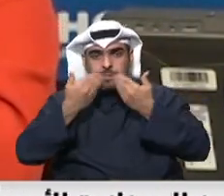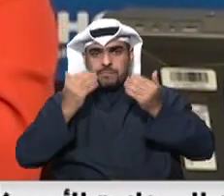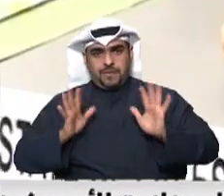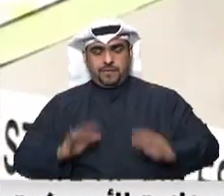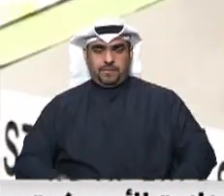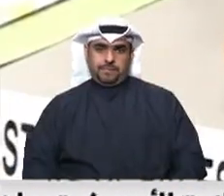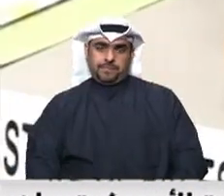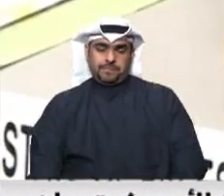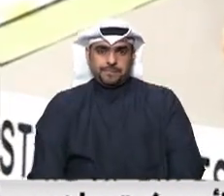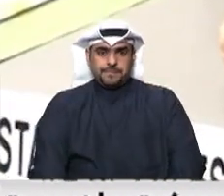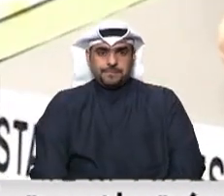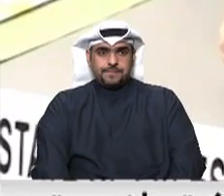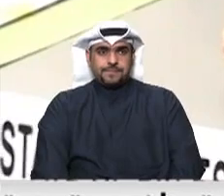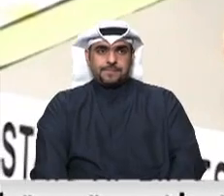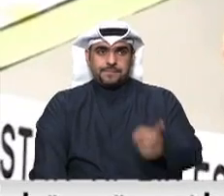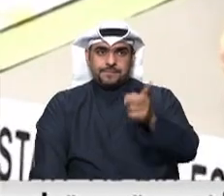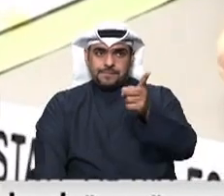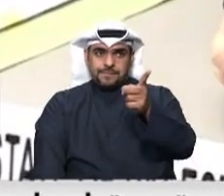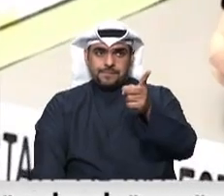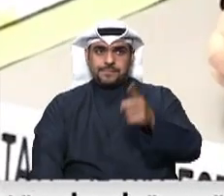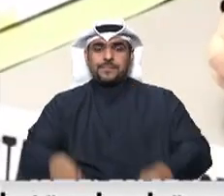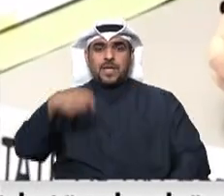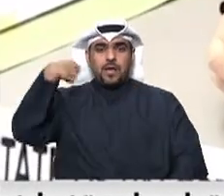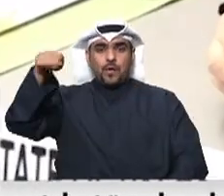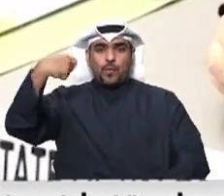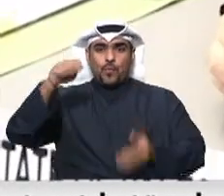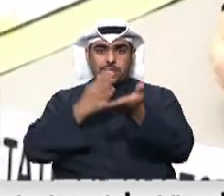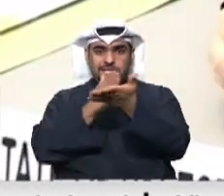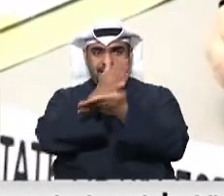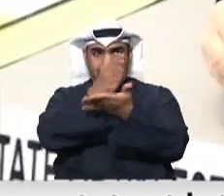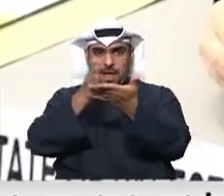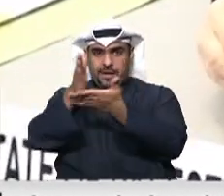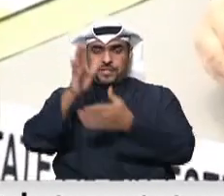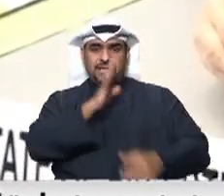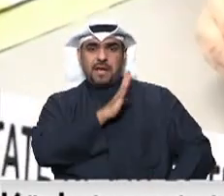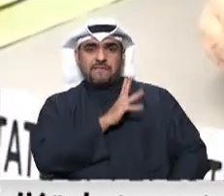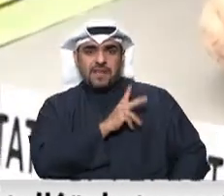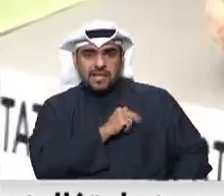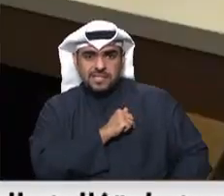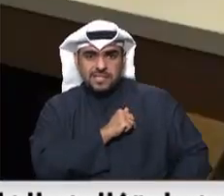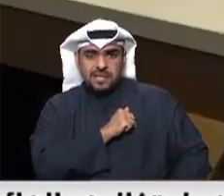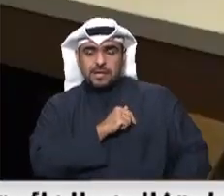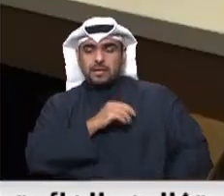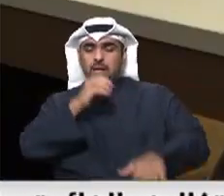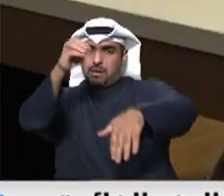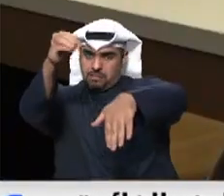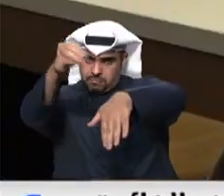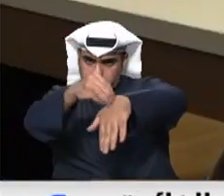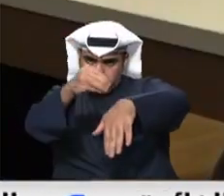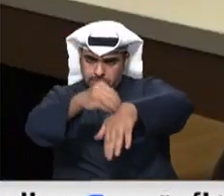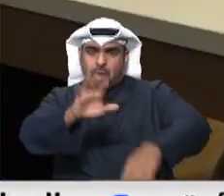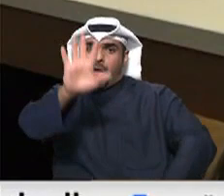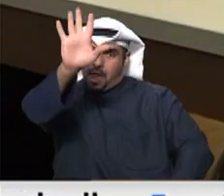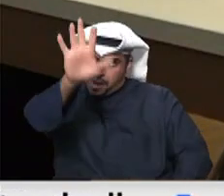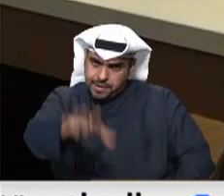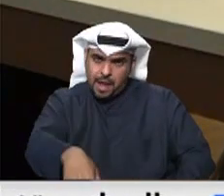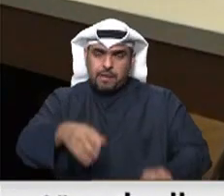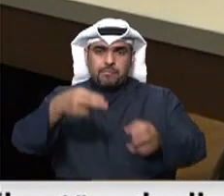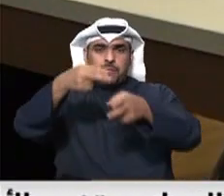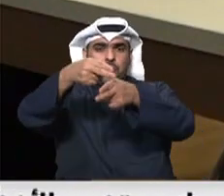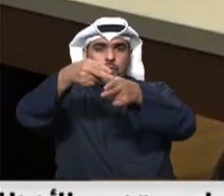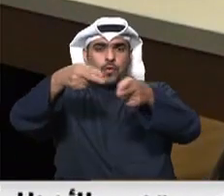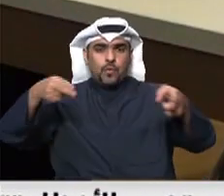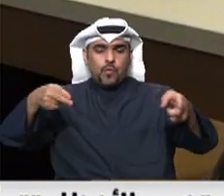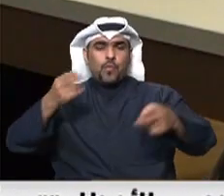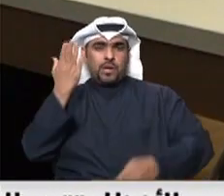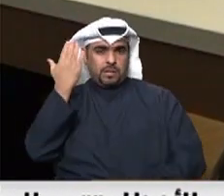للاجئين. معالي وزير الخارجية الفلسطيني ذكر بدور دولة الكويت الراسخ في دعم حاجيات اللاجئين